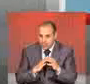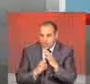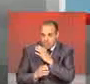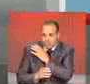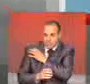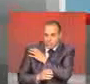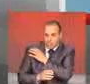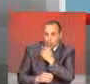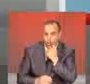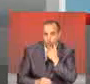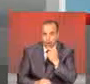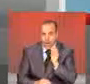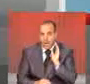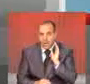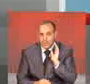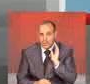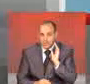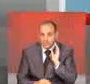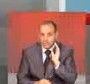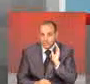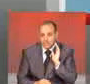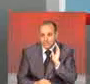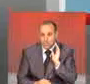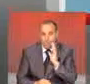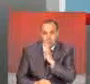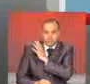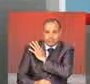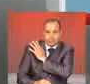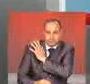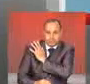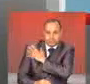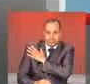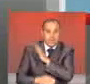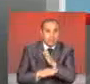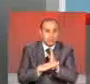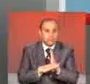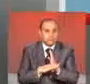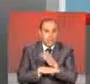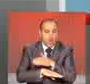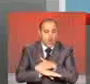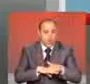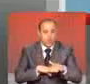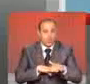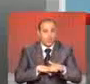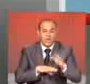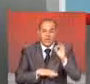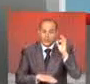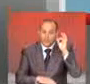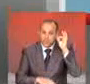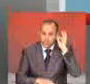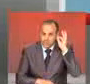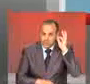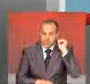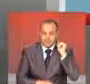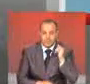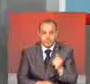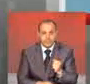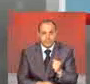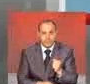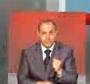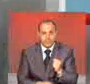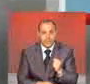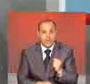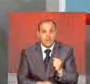العقيد مراد المحجوبي وهو الآمر الترتيب الدفاعية للحدود الجنوبية الشرقية التونسية،